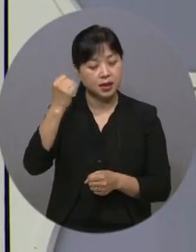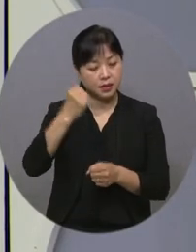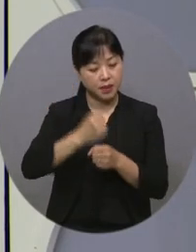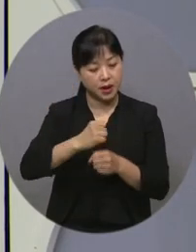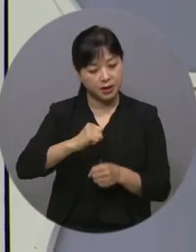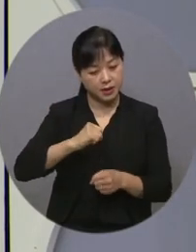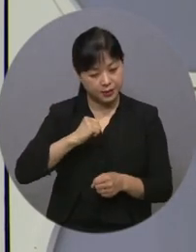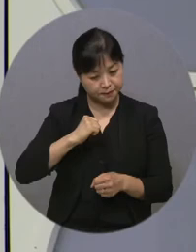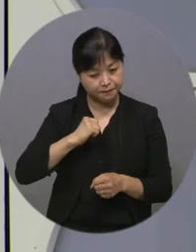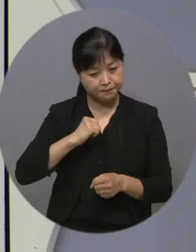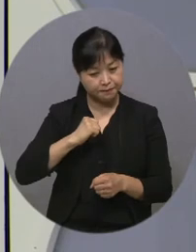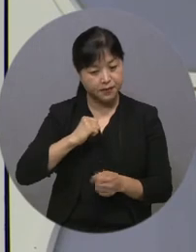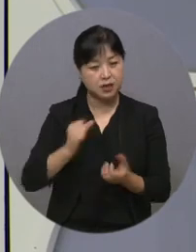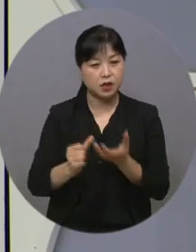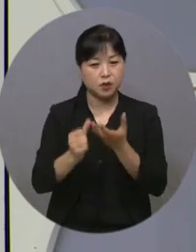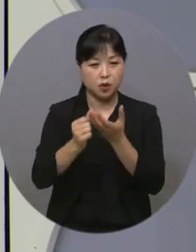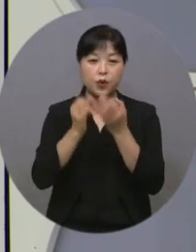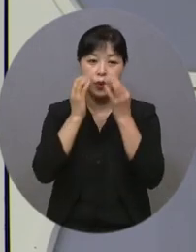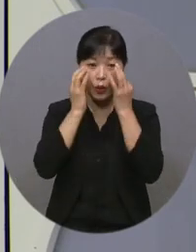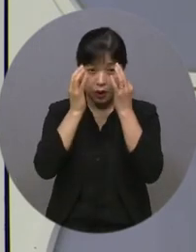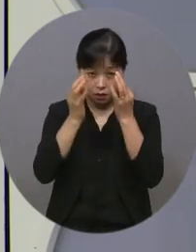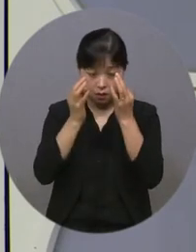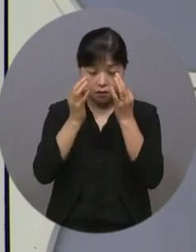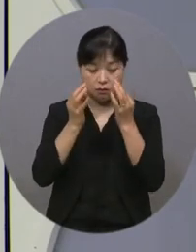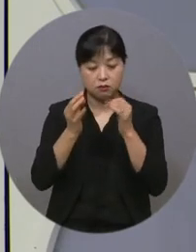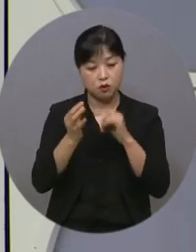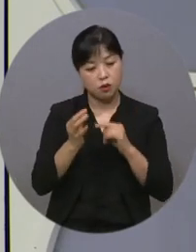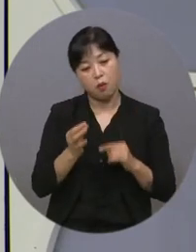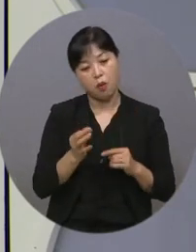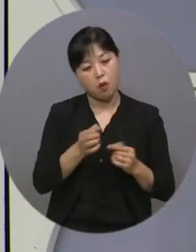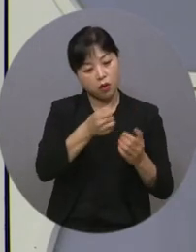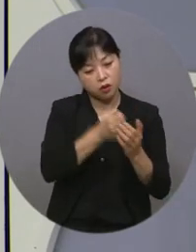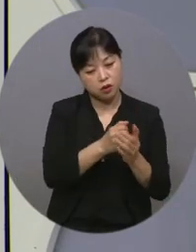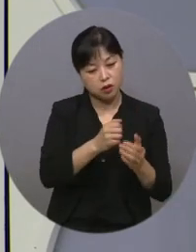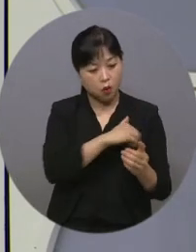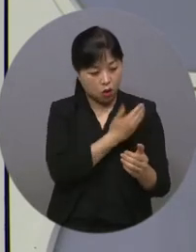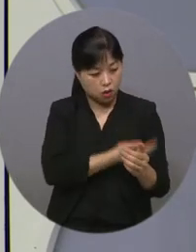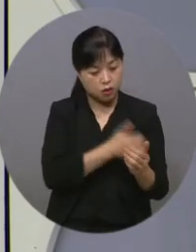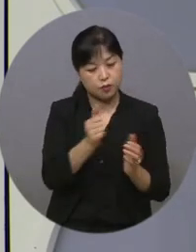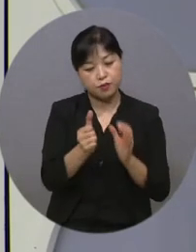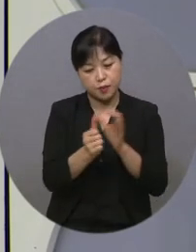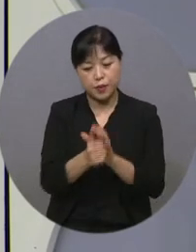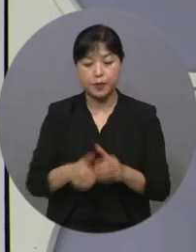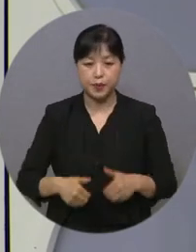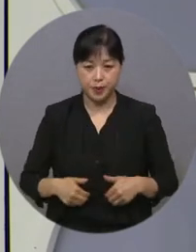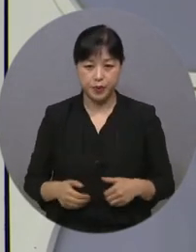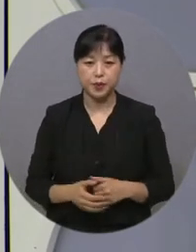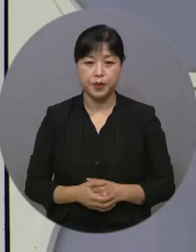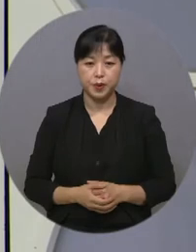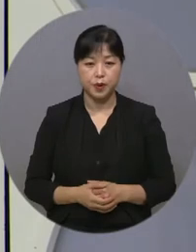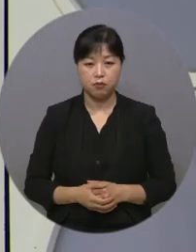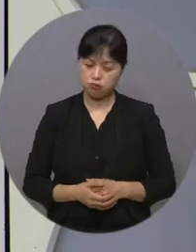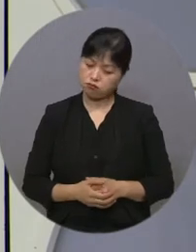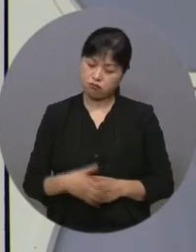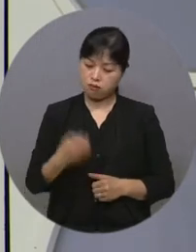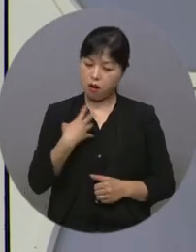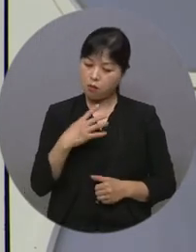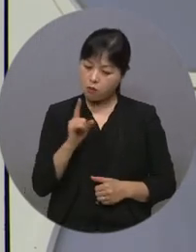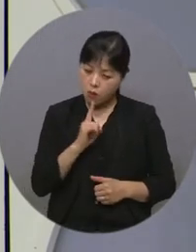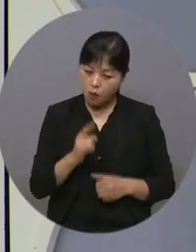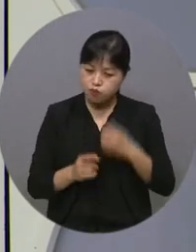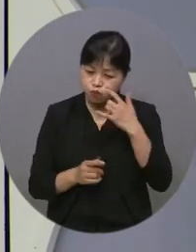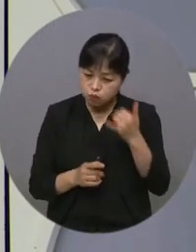고난을 부여할 필요가 있어요. 이건 무슨 소리냐, 부모가 무슨 고난을 부여하냐 이렇게 말씀하실지